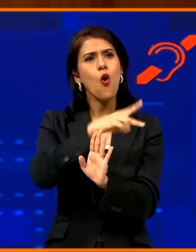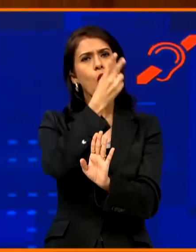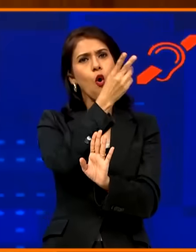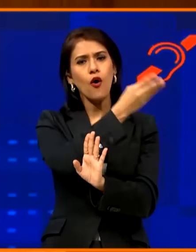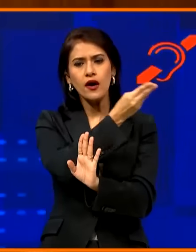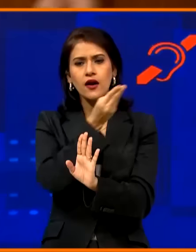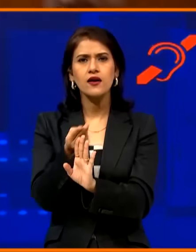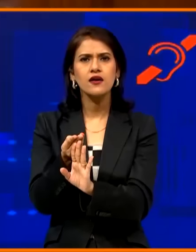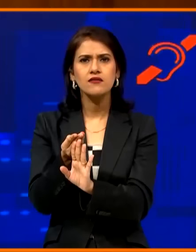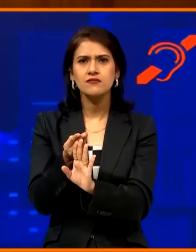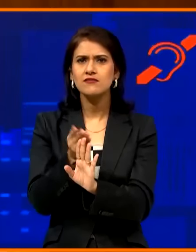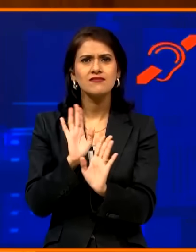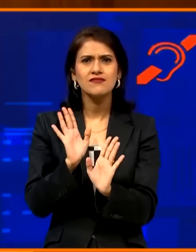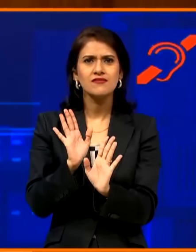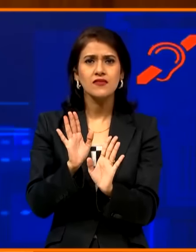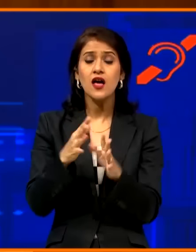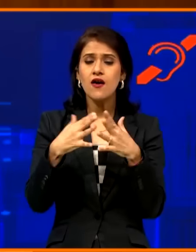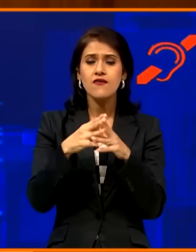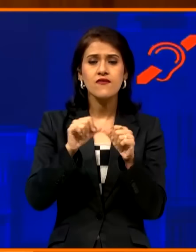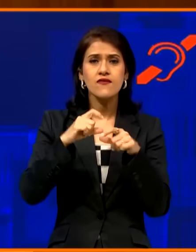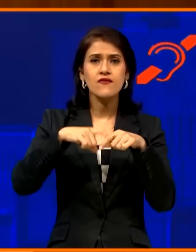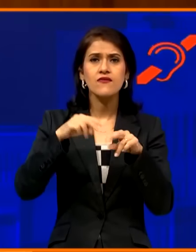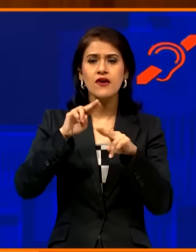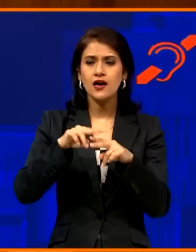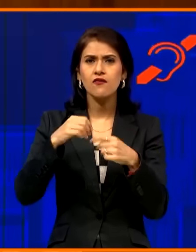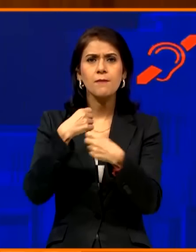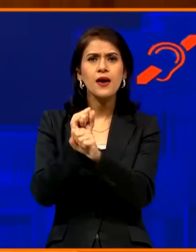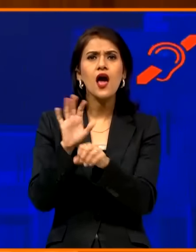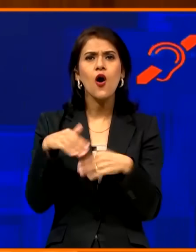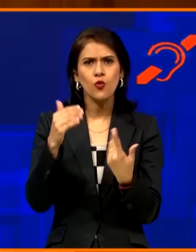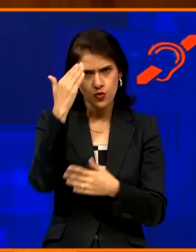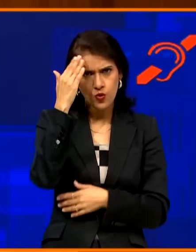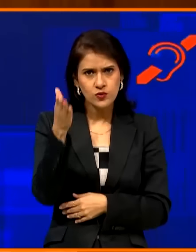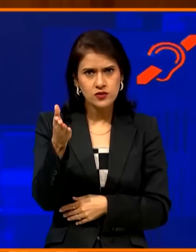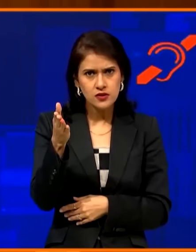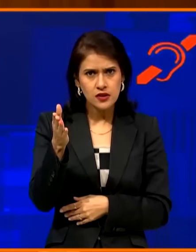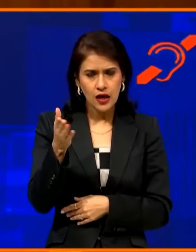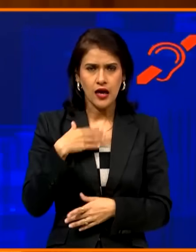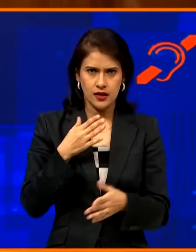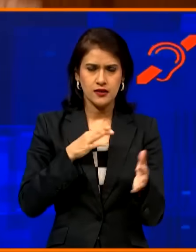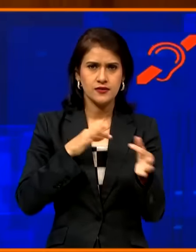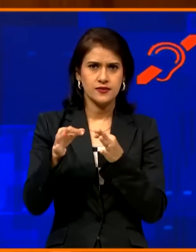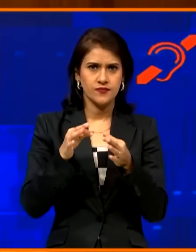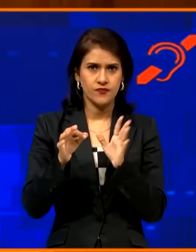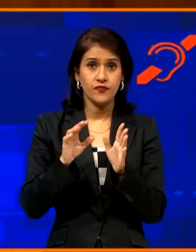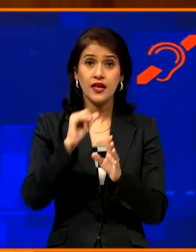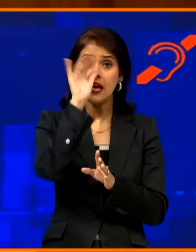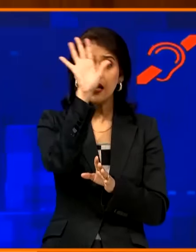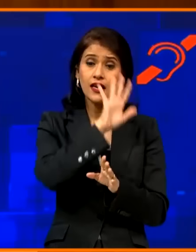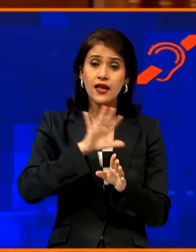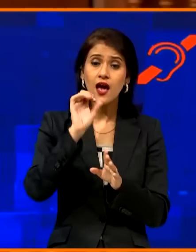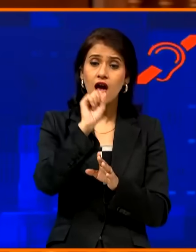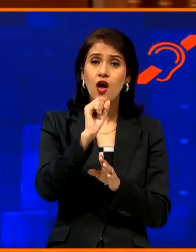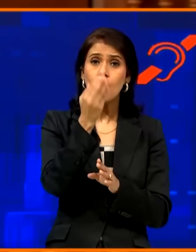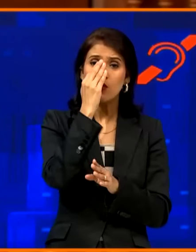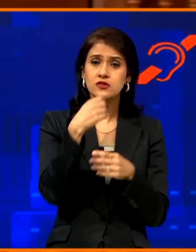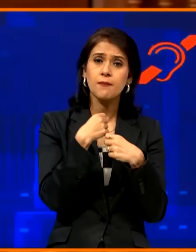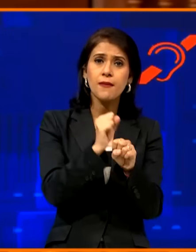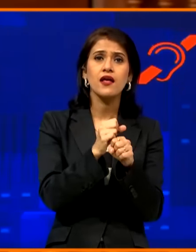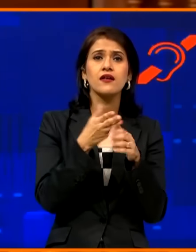है पहली बात अब वक्त बोर्ड बनता कैसे है आपको मालूम हम चाहते हैं वक्त बोर्ड भारत के मुसलमान बना